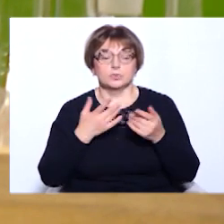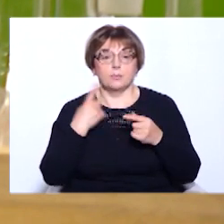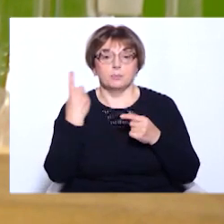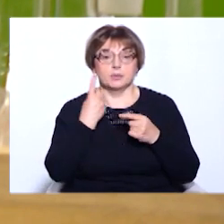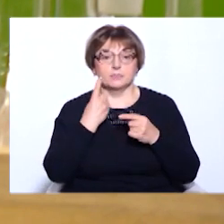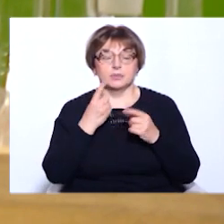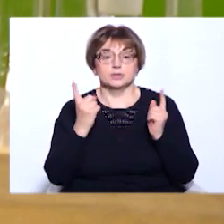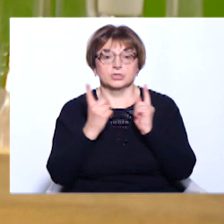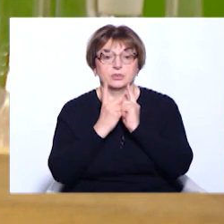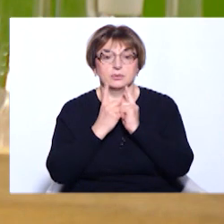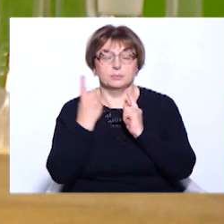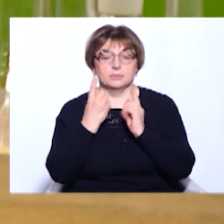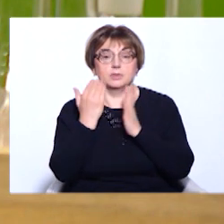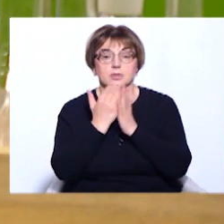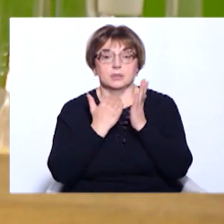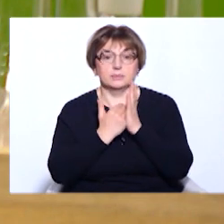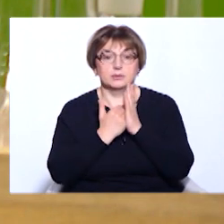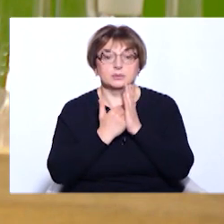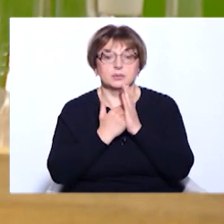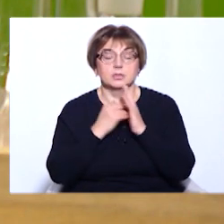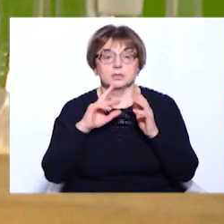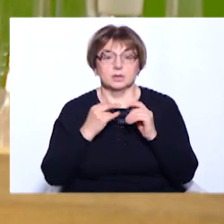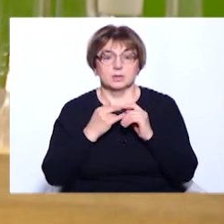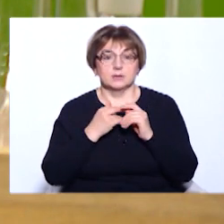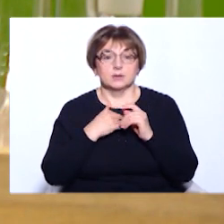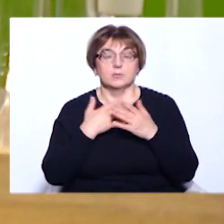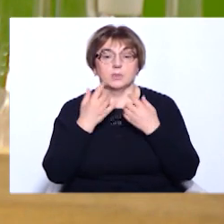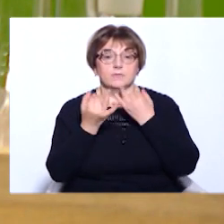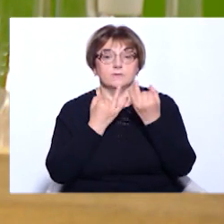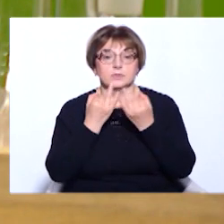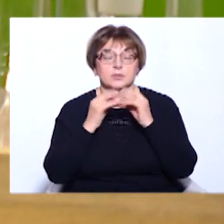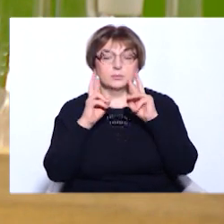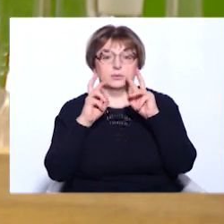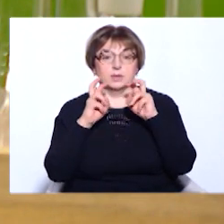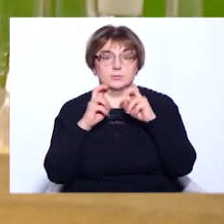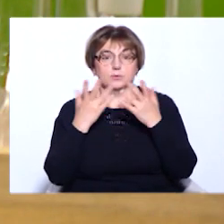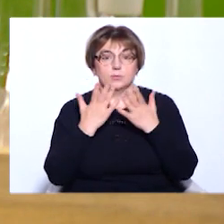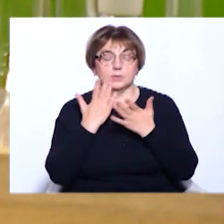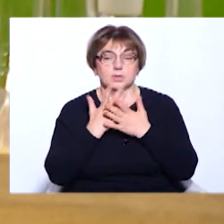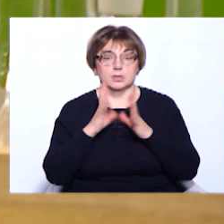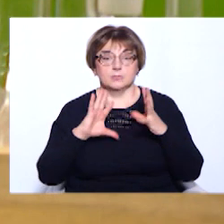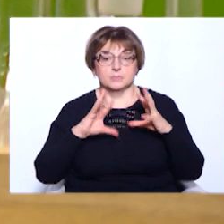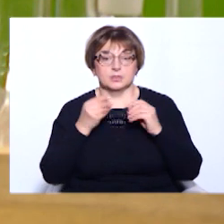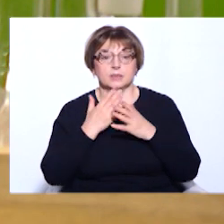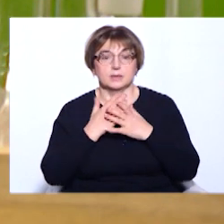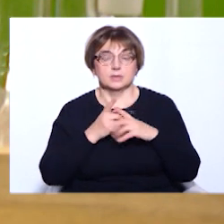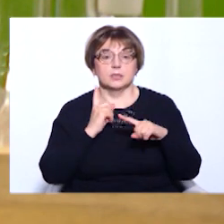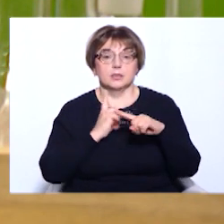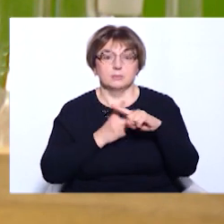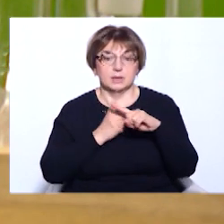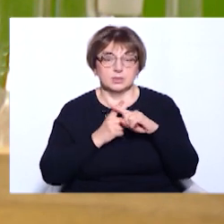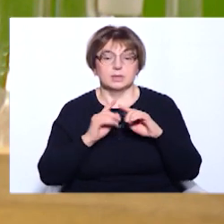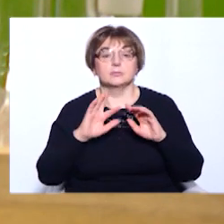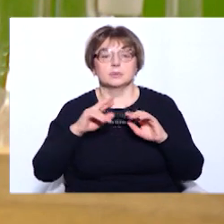პირველ შეხვედრაზე, პირველ გაკვეთილზე და ვისაუბროთ თემებზე, რომელიც მოიცავს მეტალებსა და